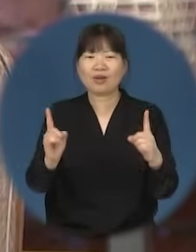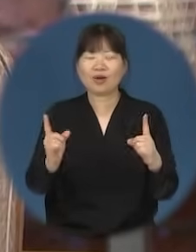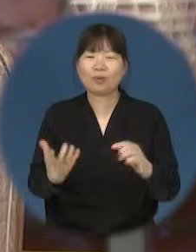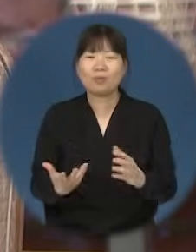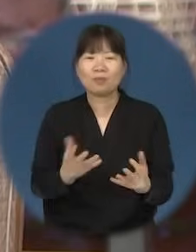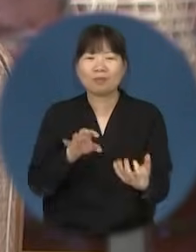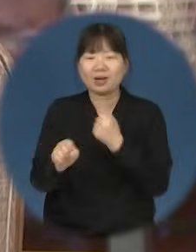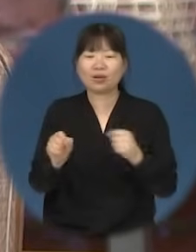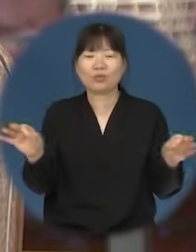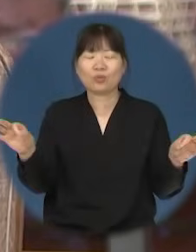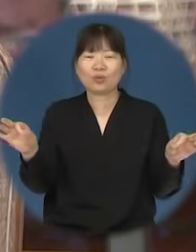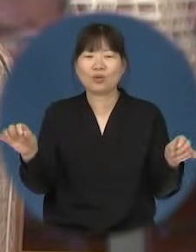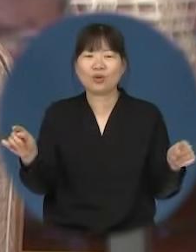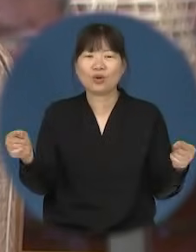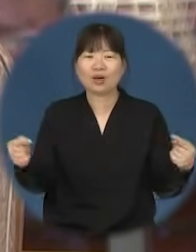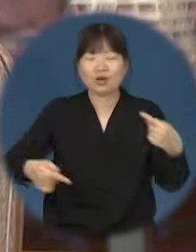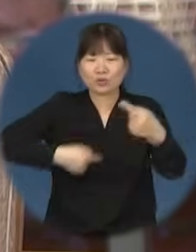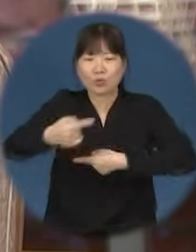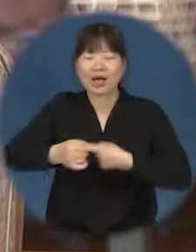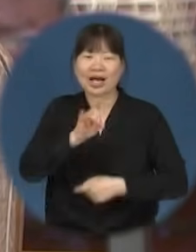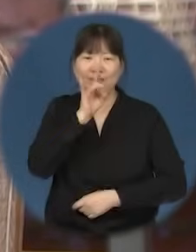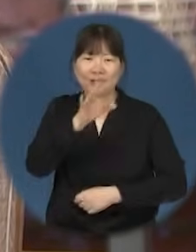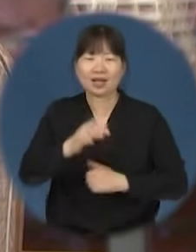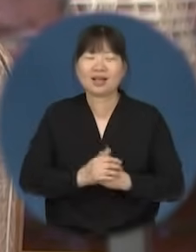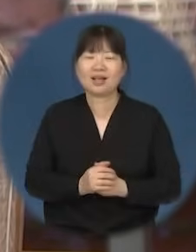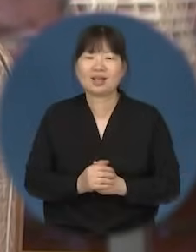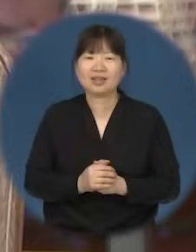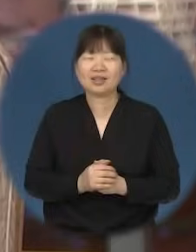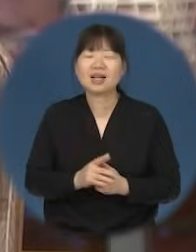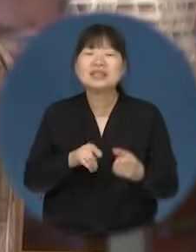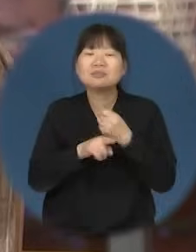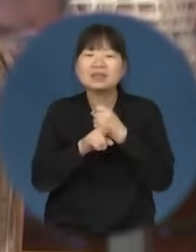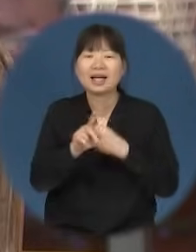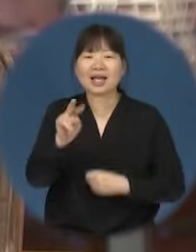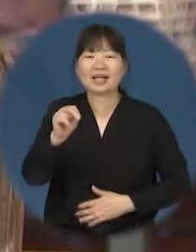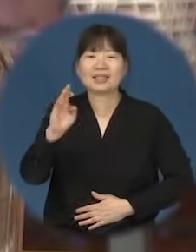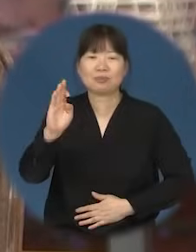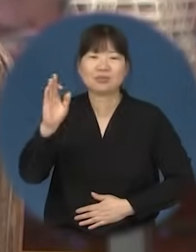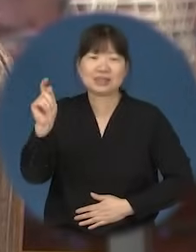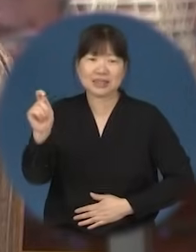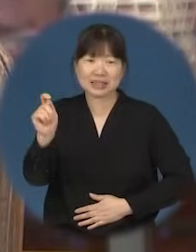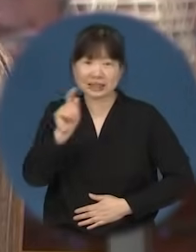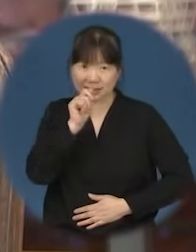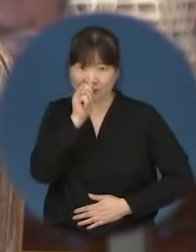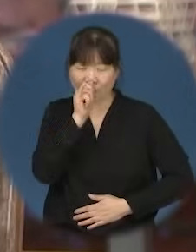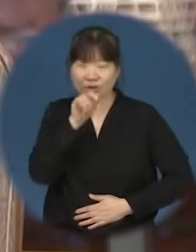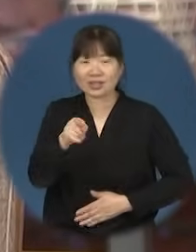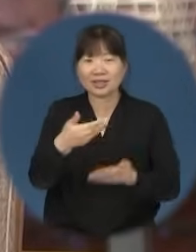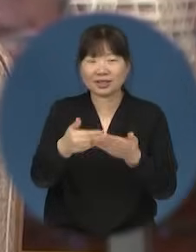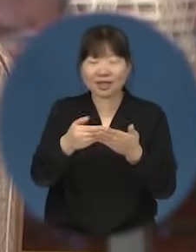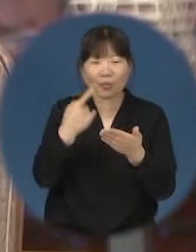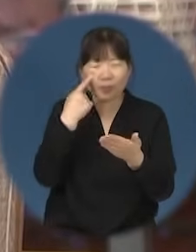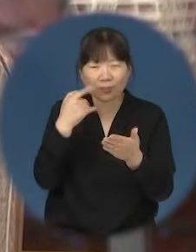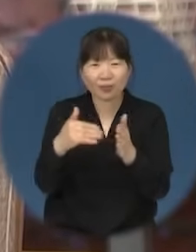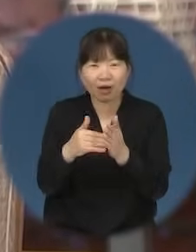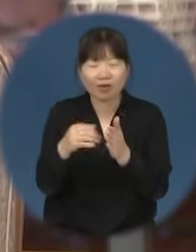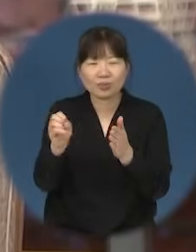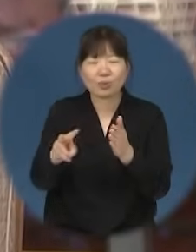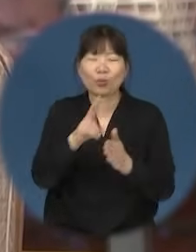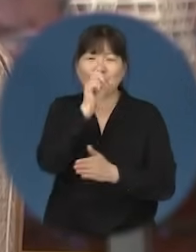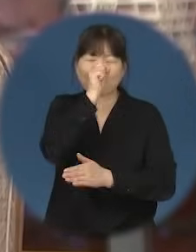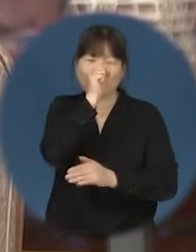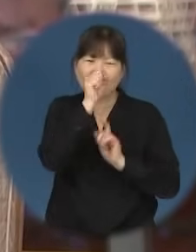안 된다. 코인과 같이. 그게 예. 이제 NFT인데 예. 그래서 제가 그림을 그렸어요. 예. 또는 제가